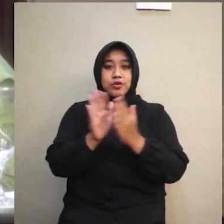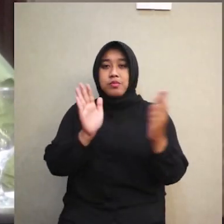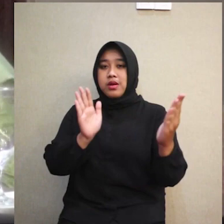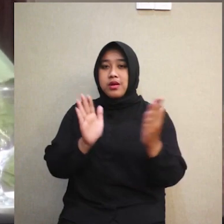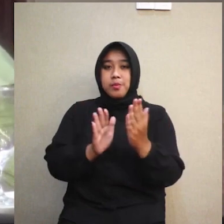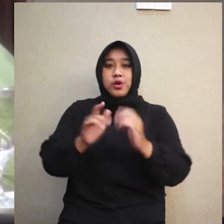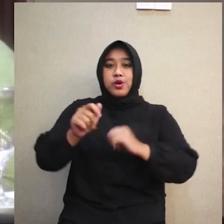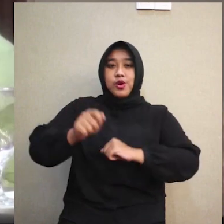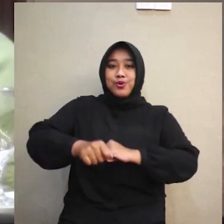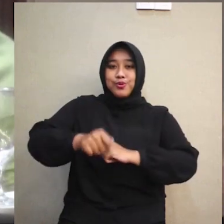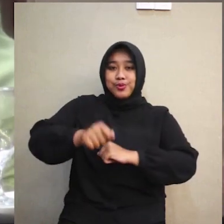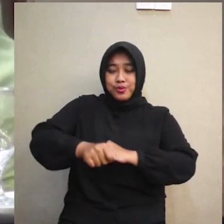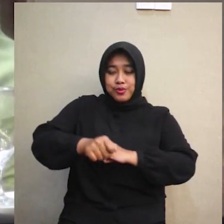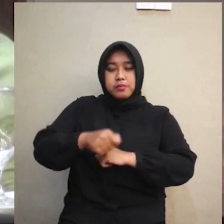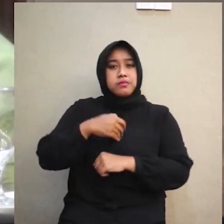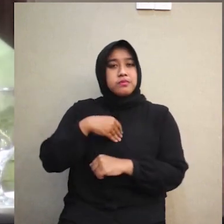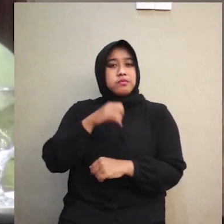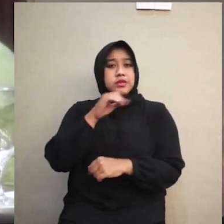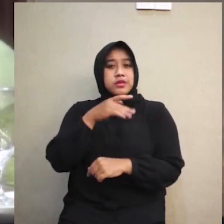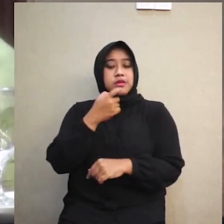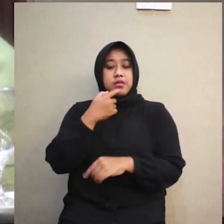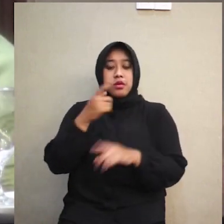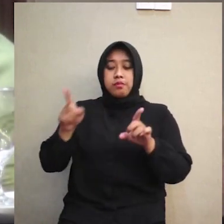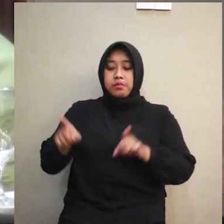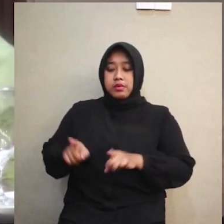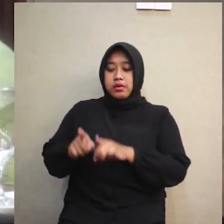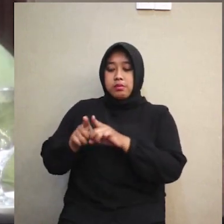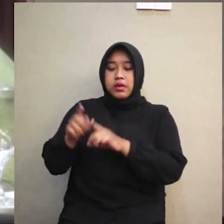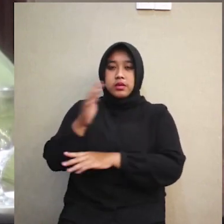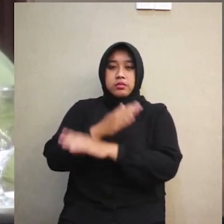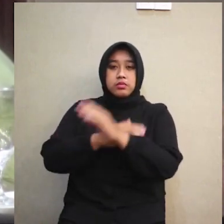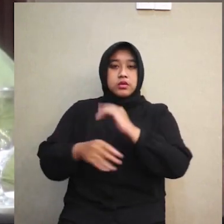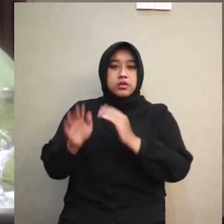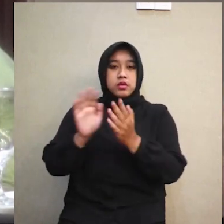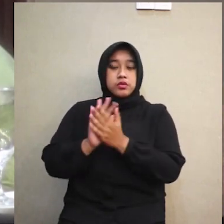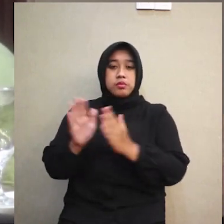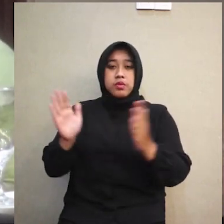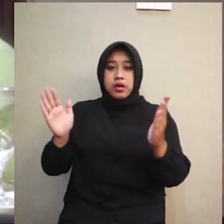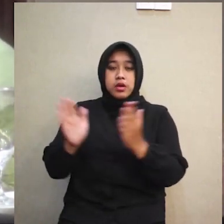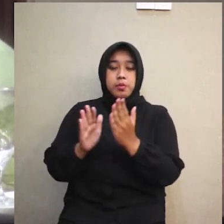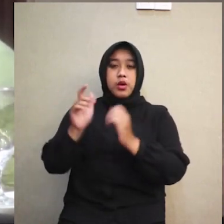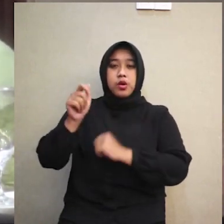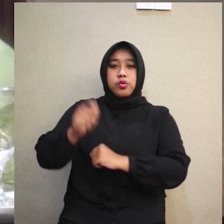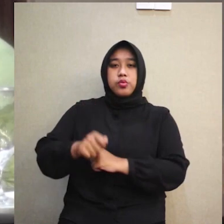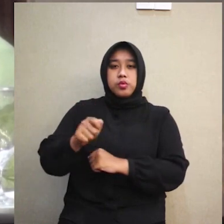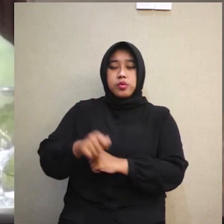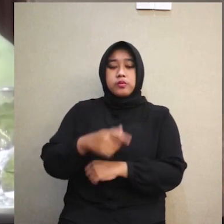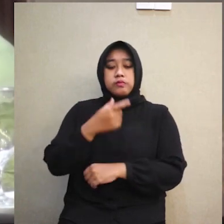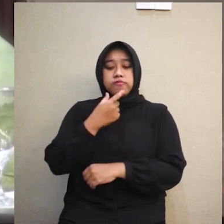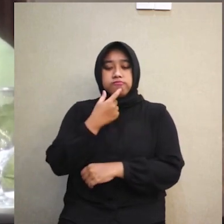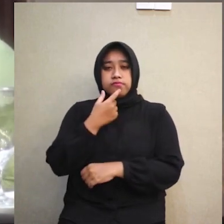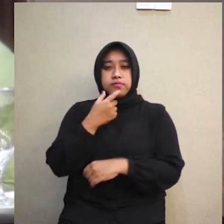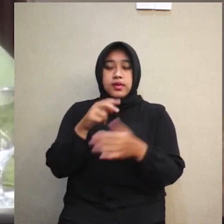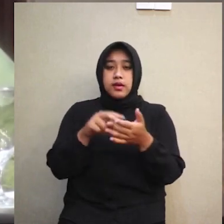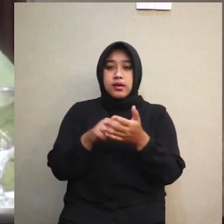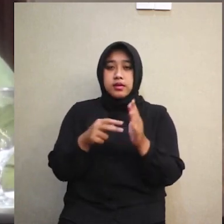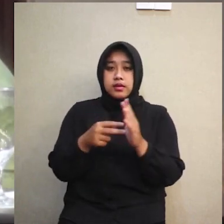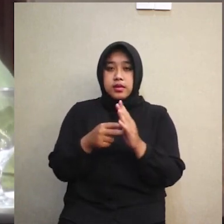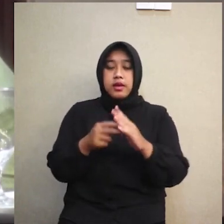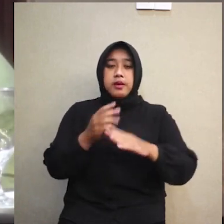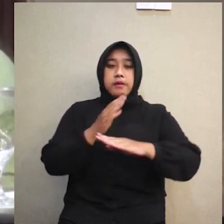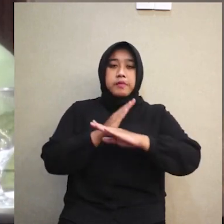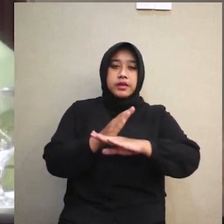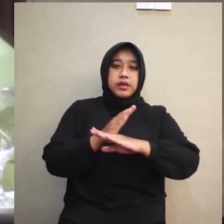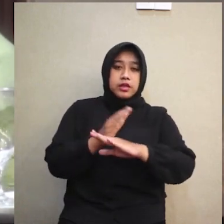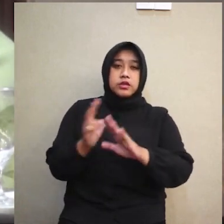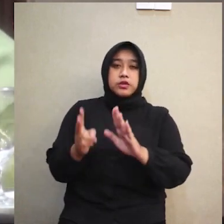berbicara tentang pendampingan disabilitas peradaban dengan hukum itu artinya litigasi dan litigasi ya Ini